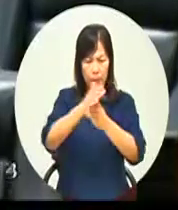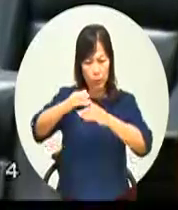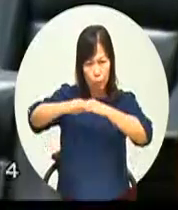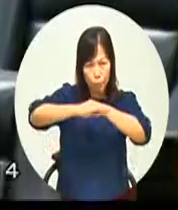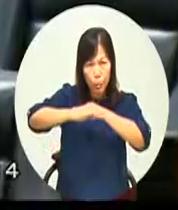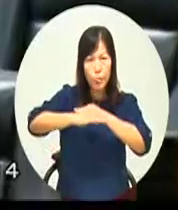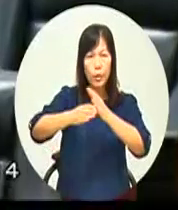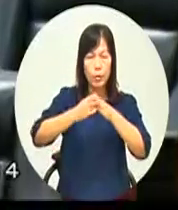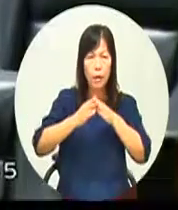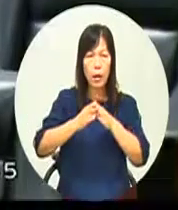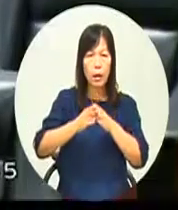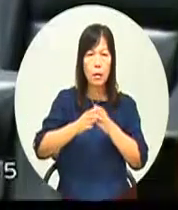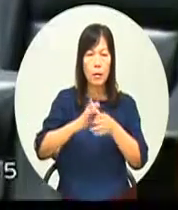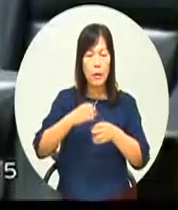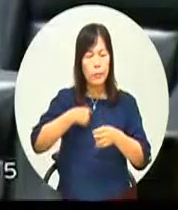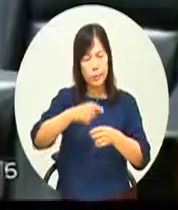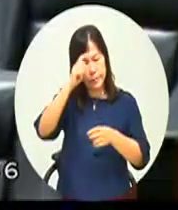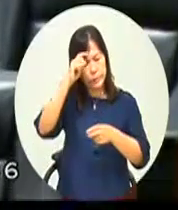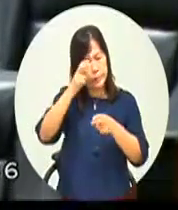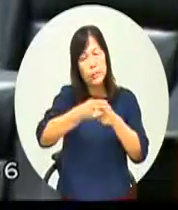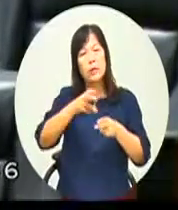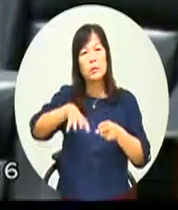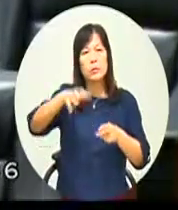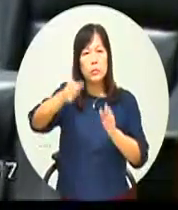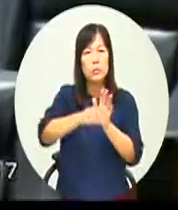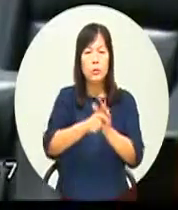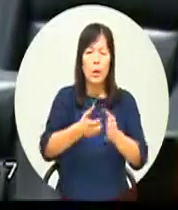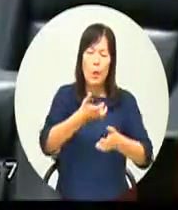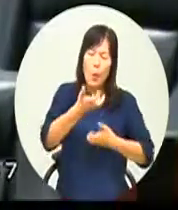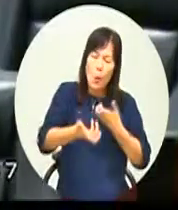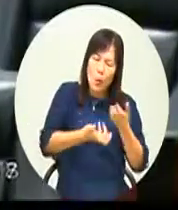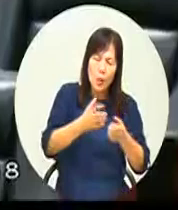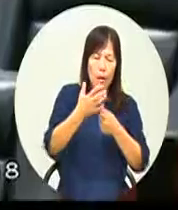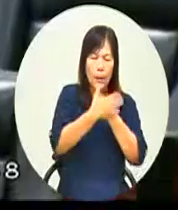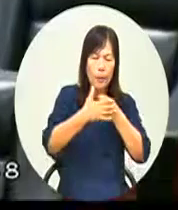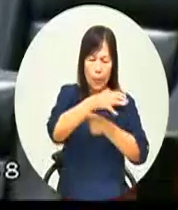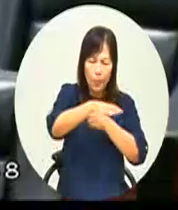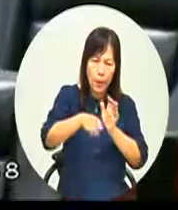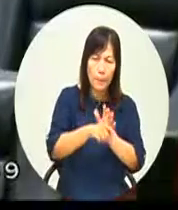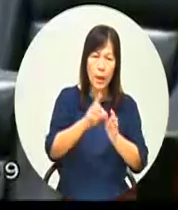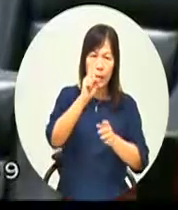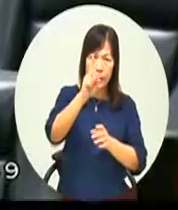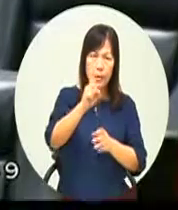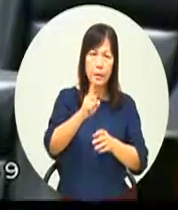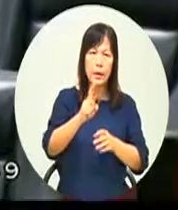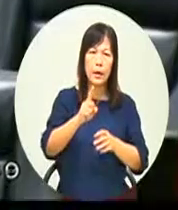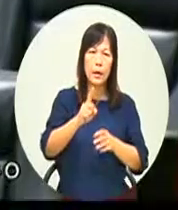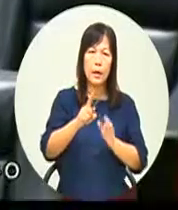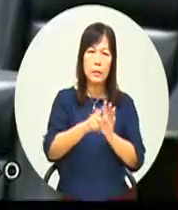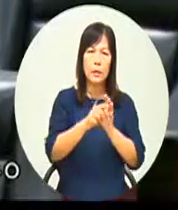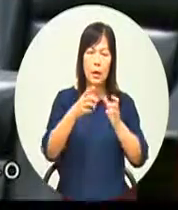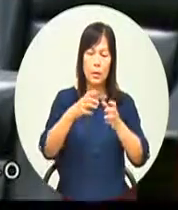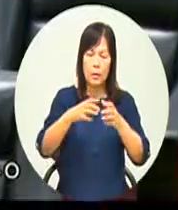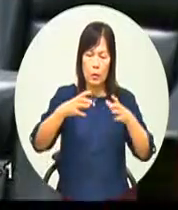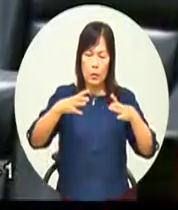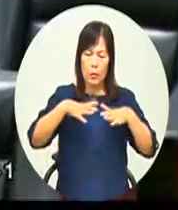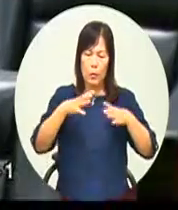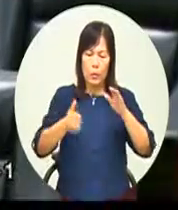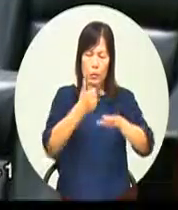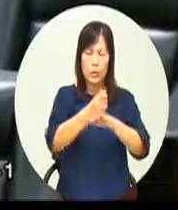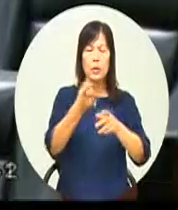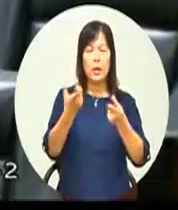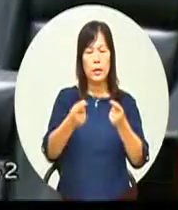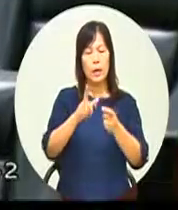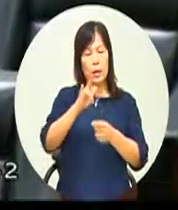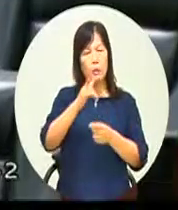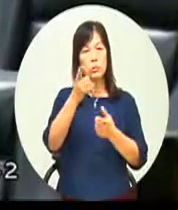需要，我相信局长也是一个很热爱环保、很热爱生态的一位在担任首长之前也是一位学者，